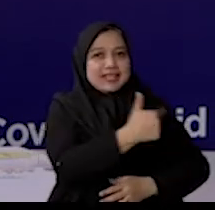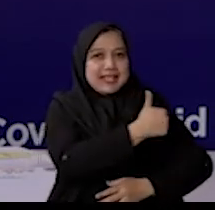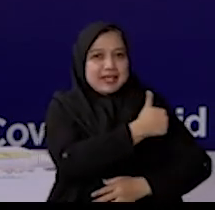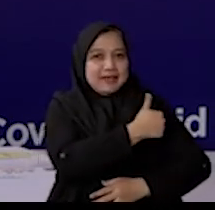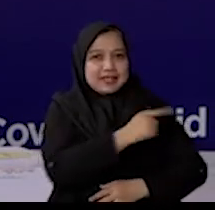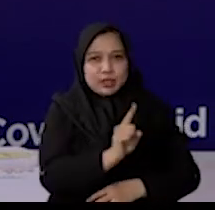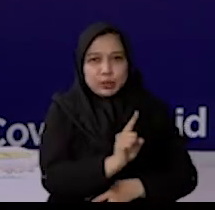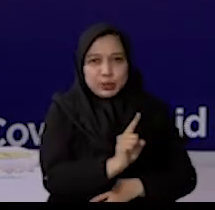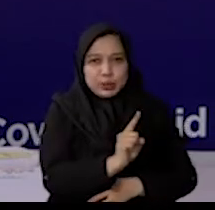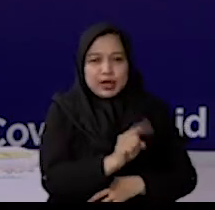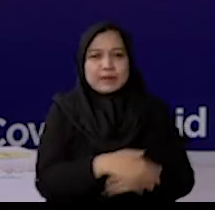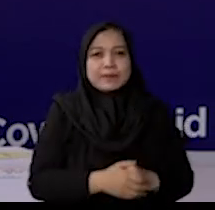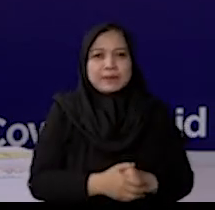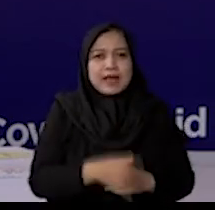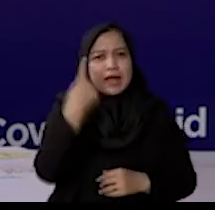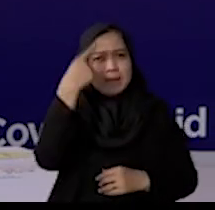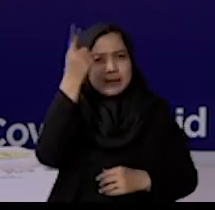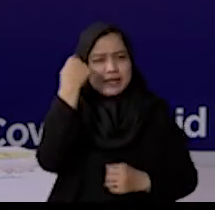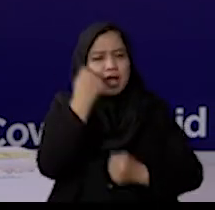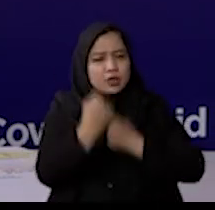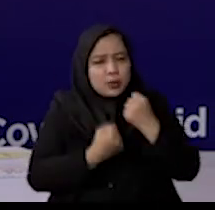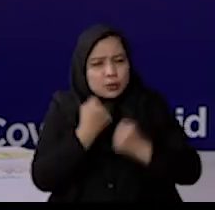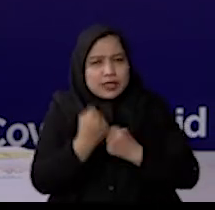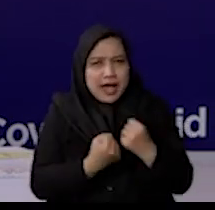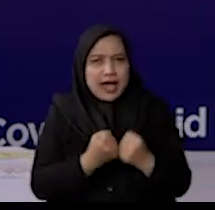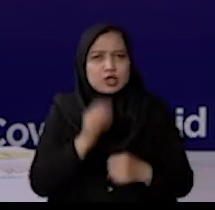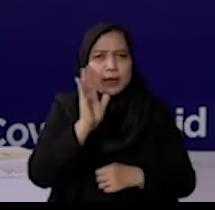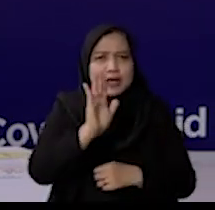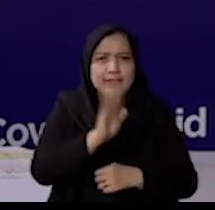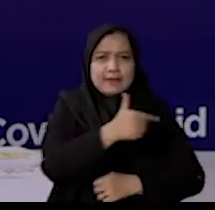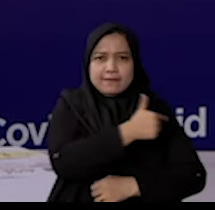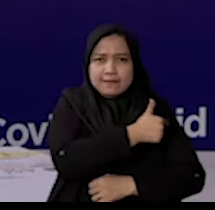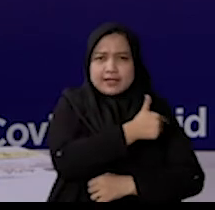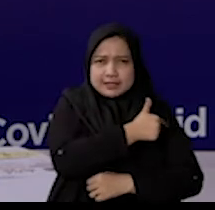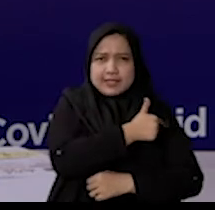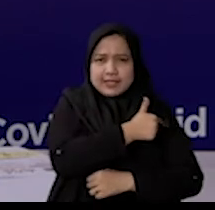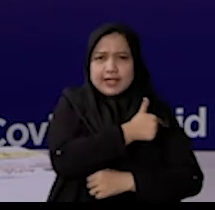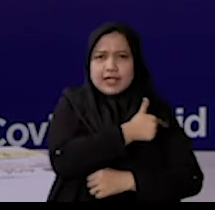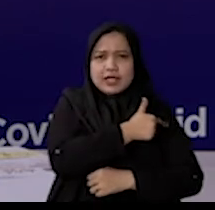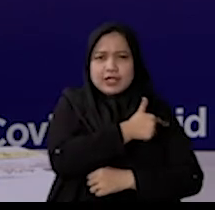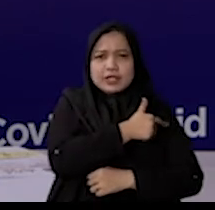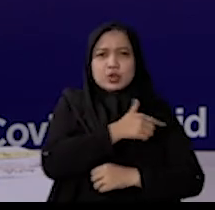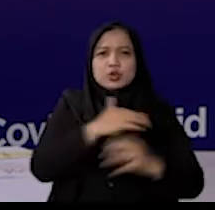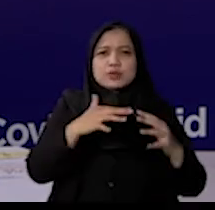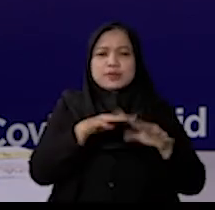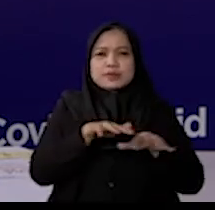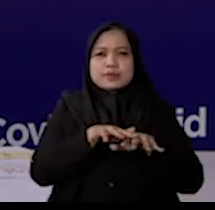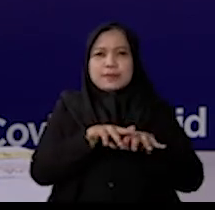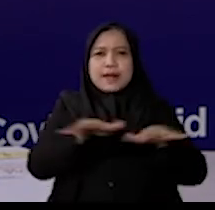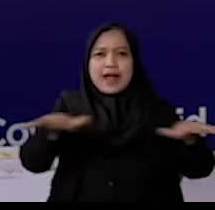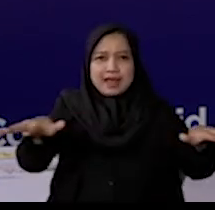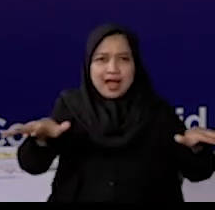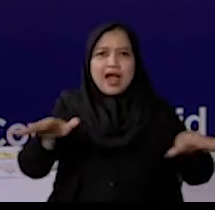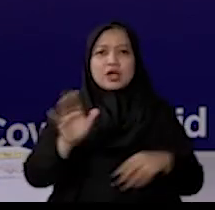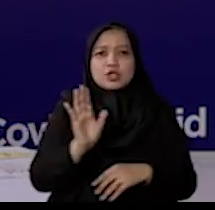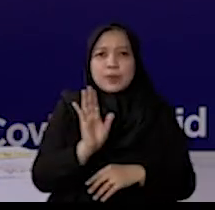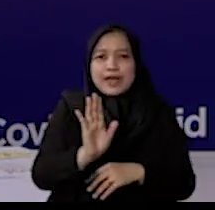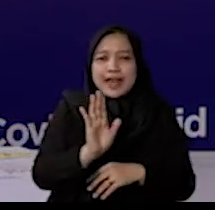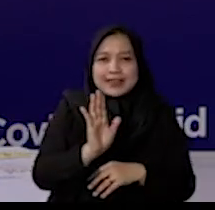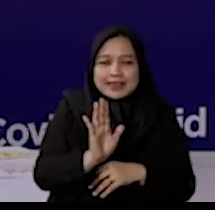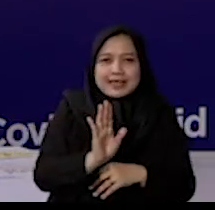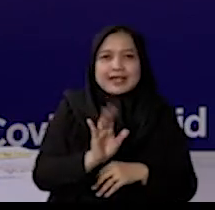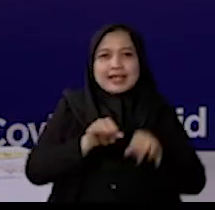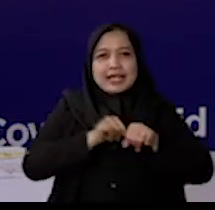tetap mengupayakan pemerataan penerima vaksin nasional untuk menciptakan kekebalan